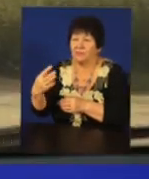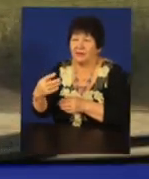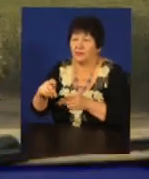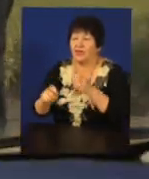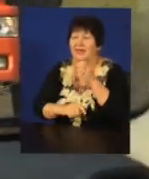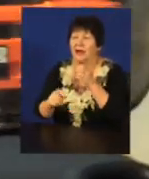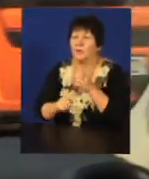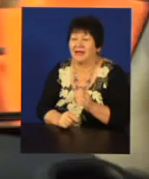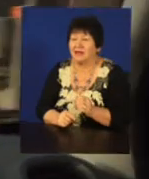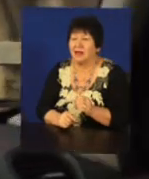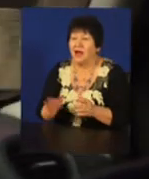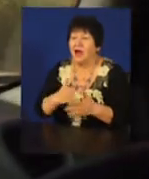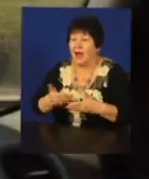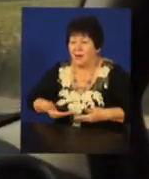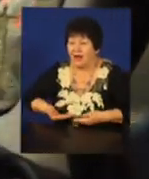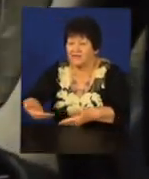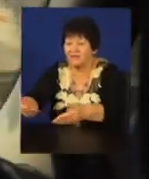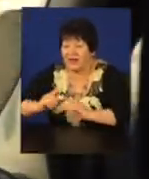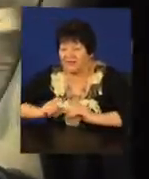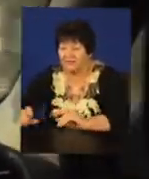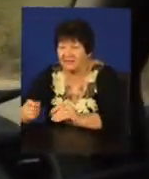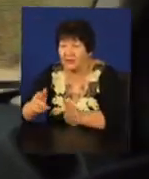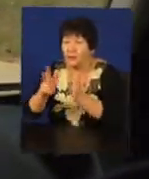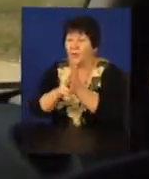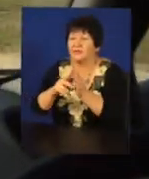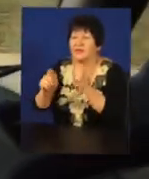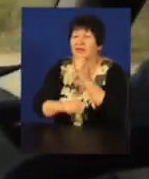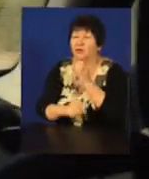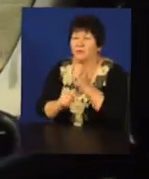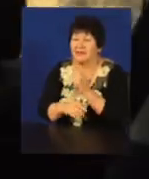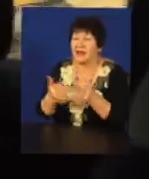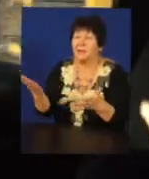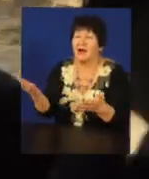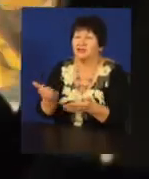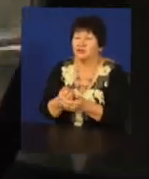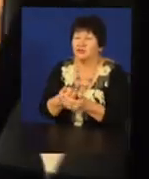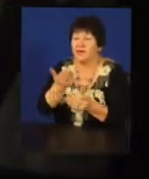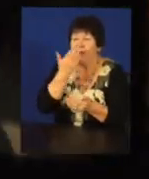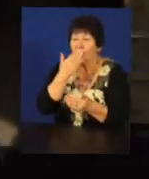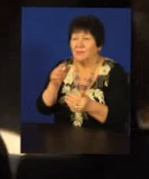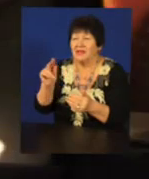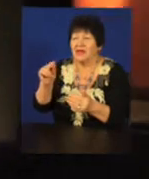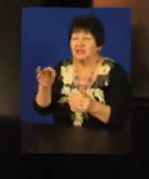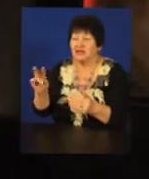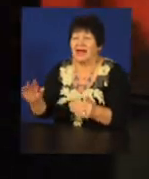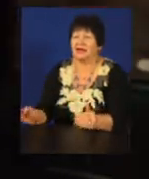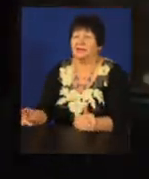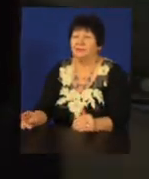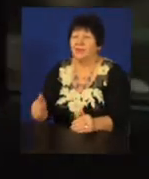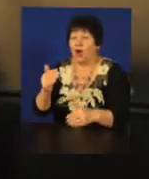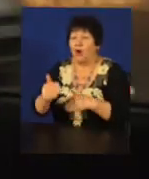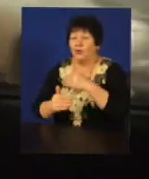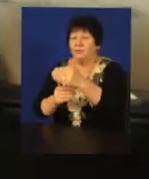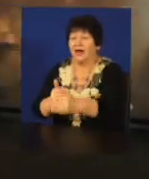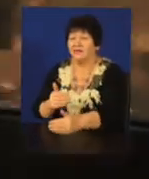de kilometri, am asfaltat pe acest an 8 kilometri, am ajuns aproape de Cenac.